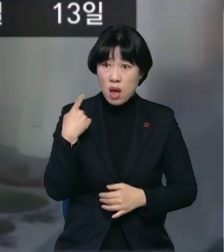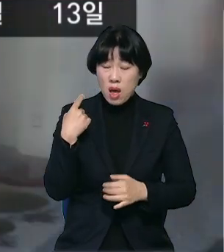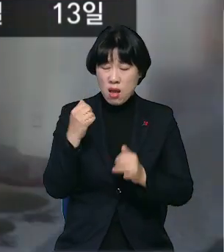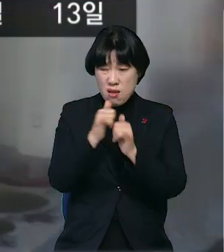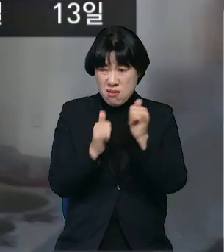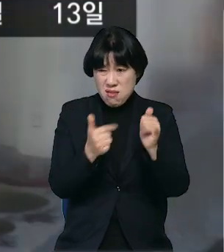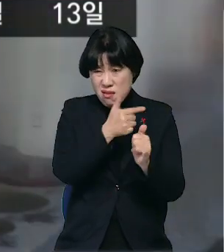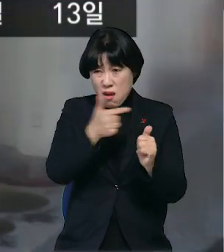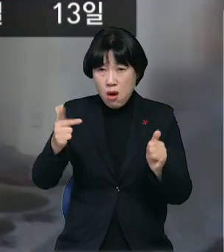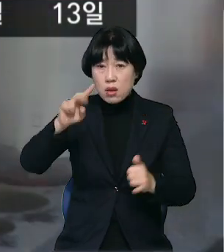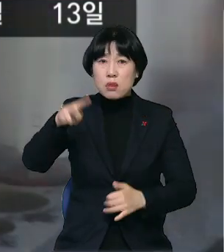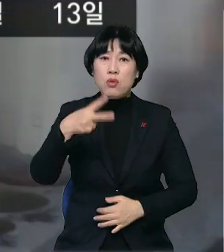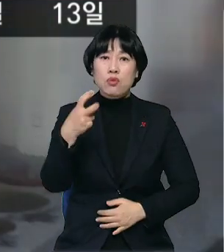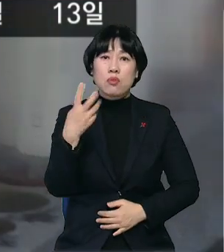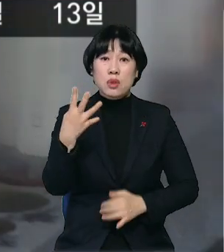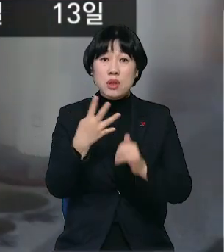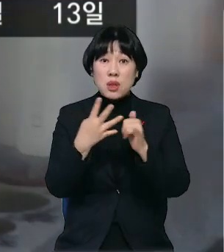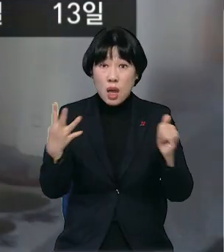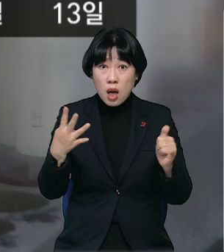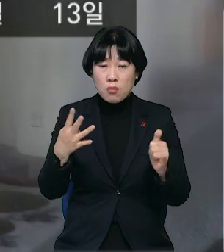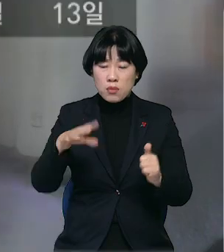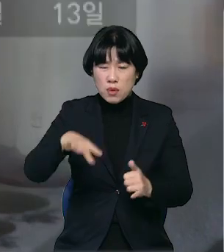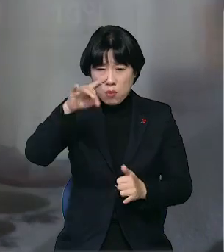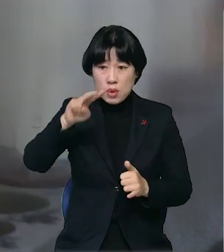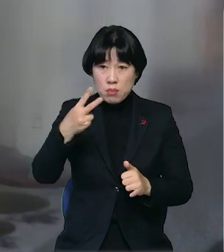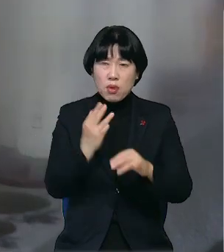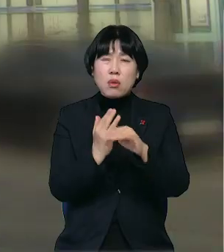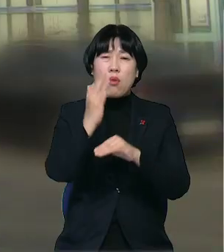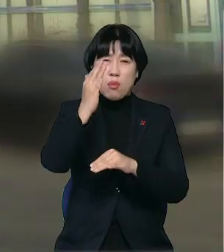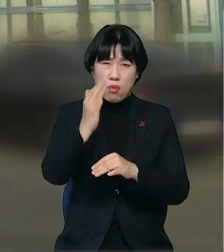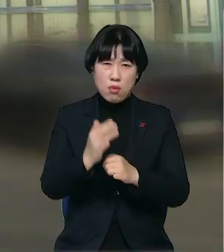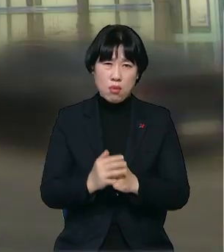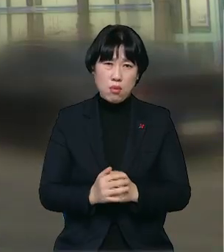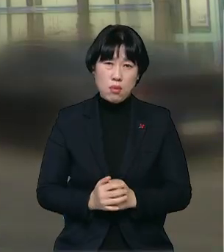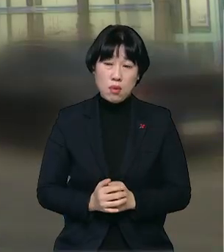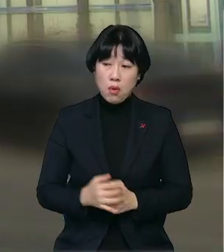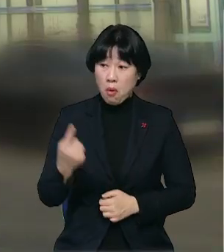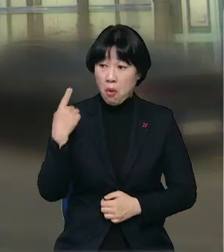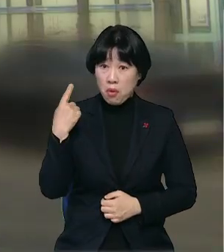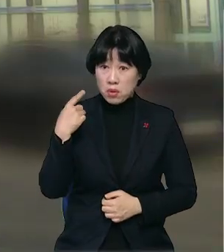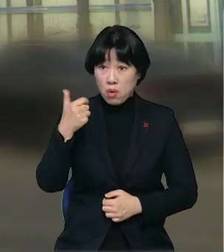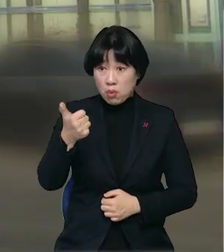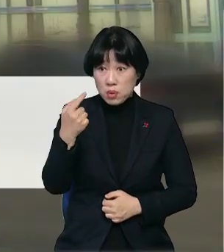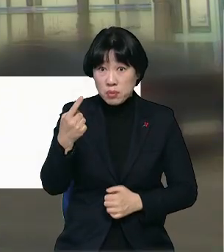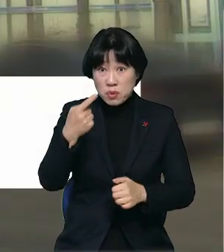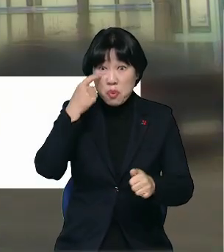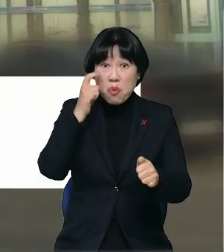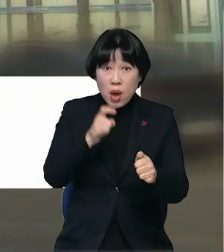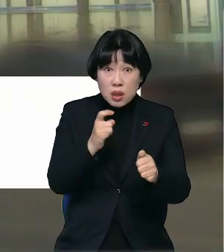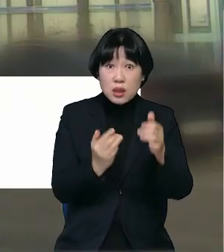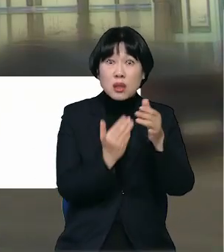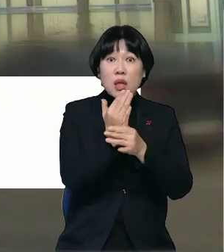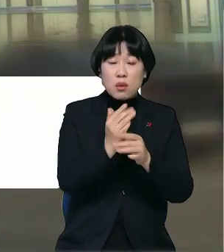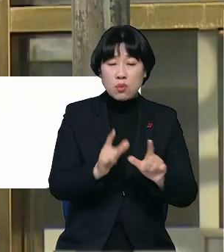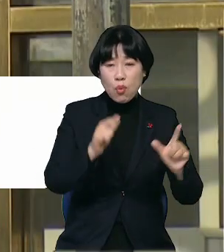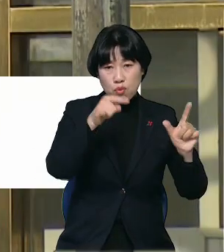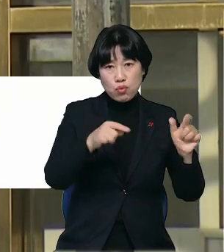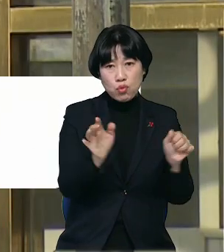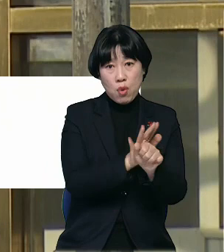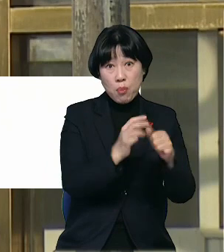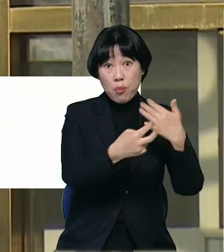최다인 224명으로 처음 200명대를 넘어섰습니다. 어제 51명의 확진자가 발생한 광주